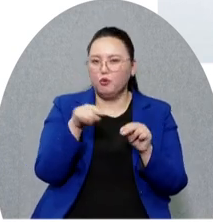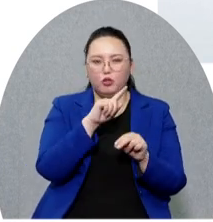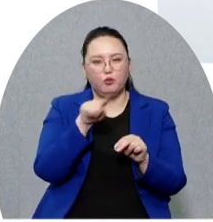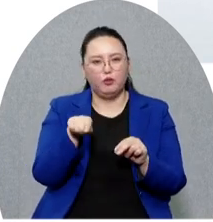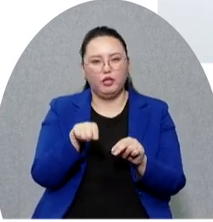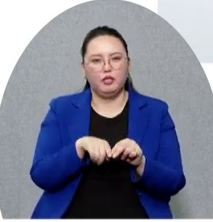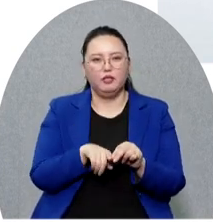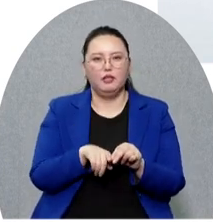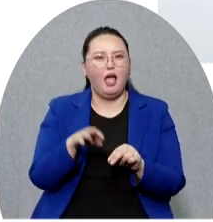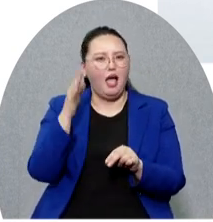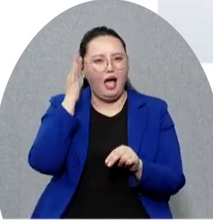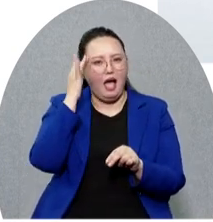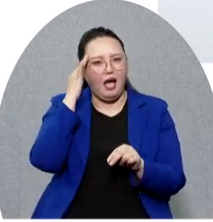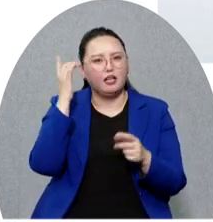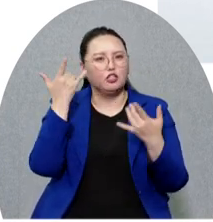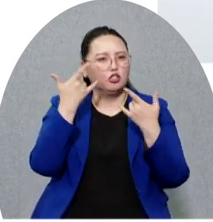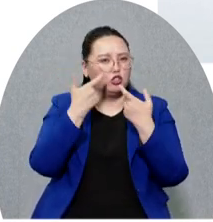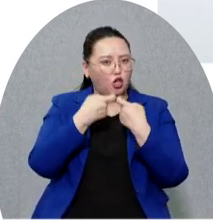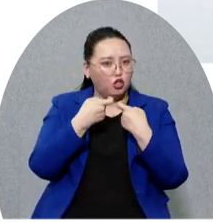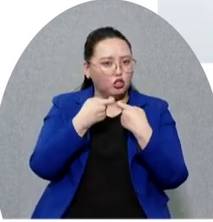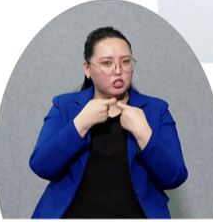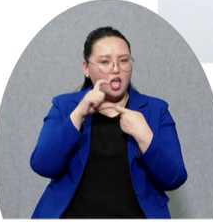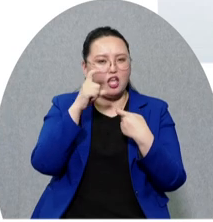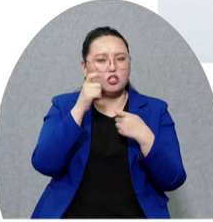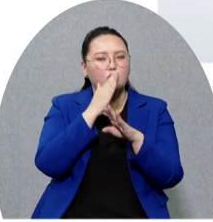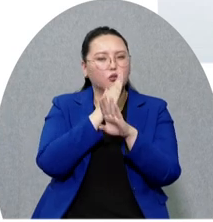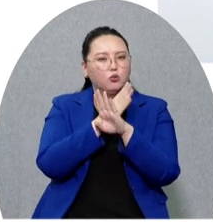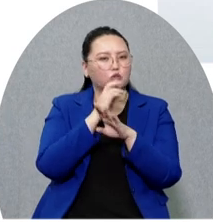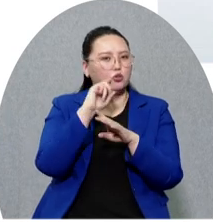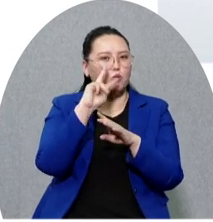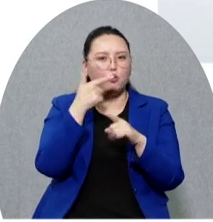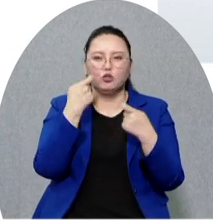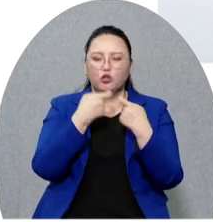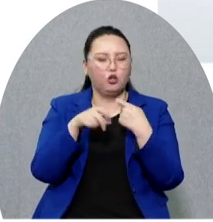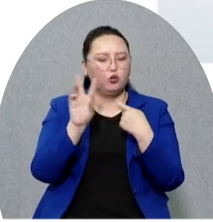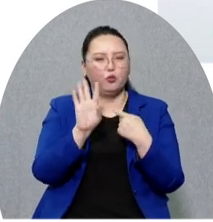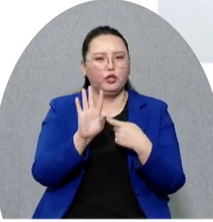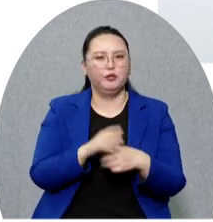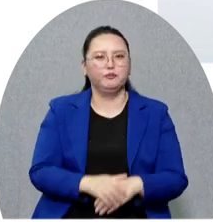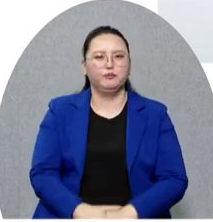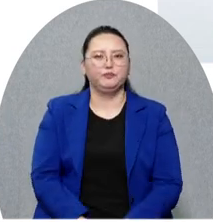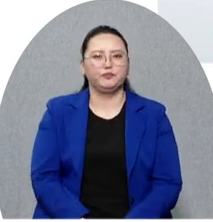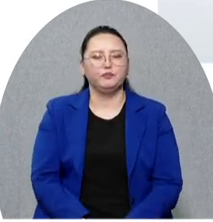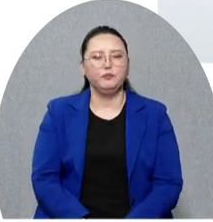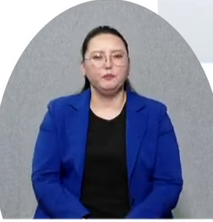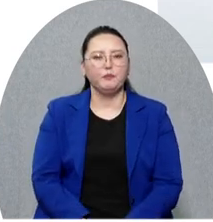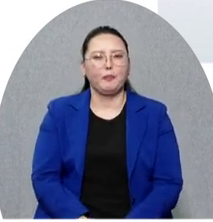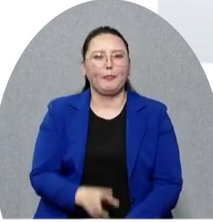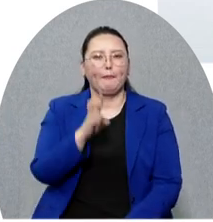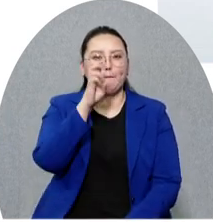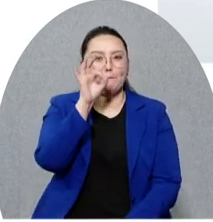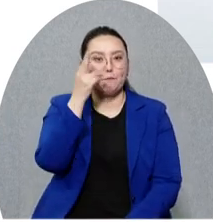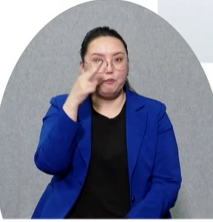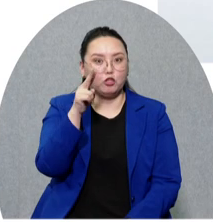дээрх аргуудын аль нэг нь тохирсон ч гэсэндээ ихшгэр төгссөн үгнүүд байна л да. Тухайлах юм бол бод гэдэг үг маань